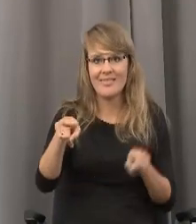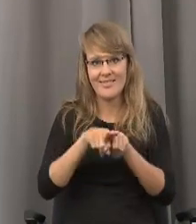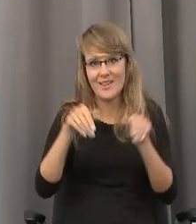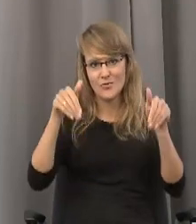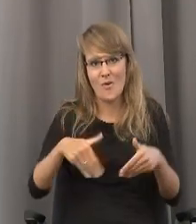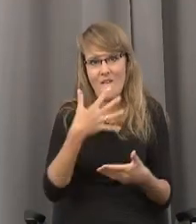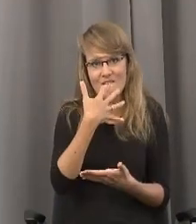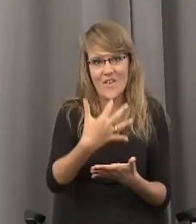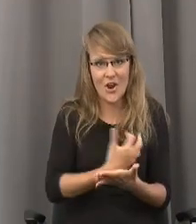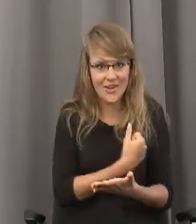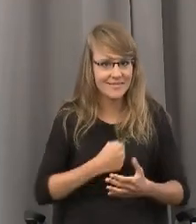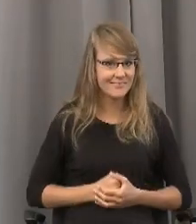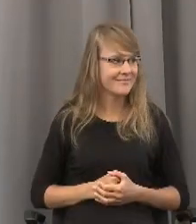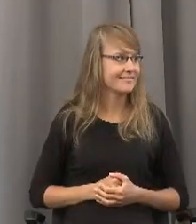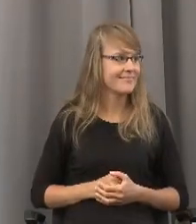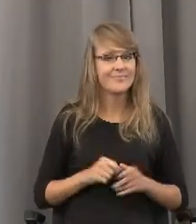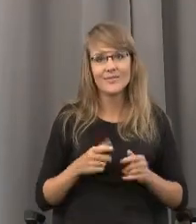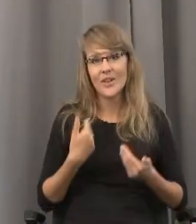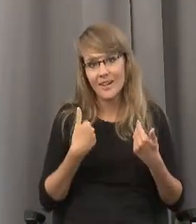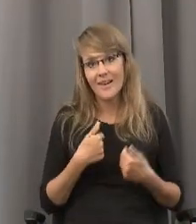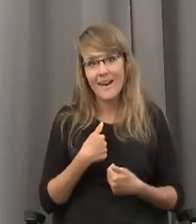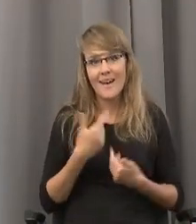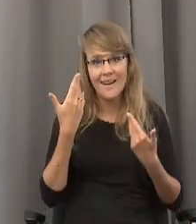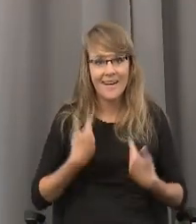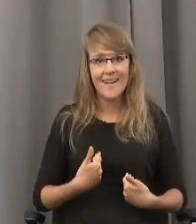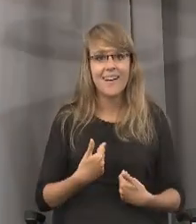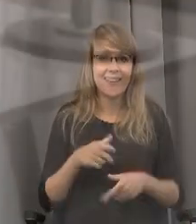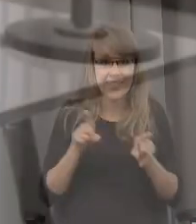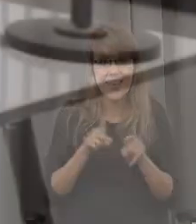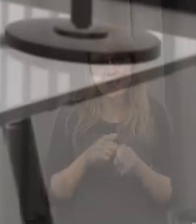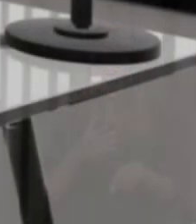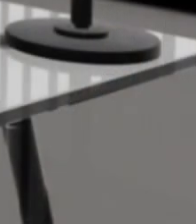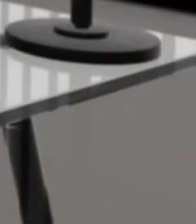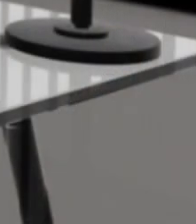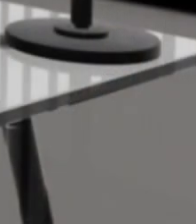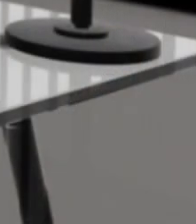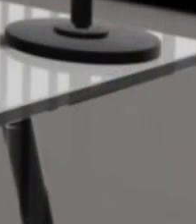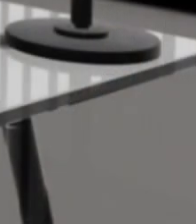I pani Anna też zasłużyła sobie bardzo na przerwę.